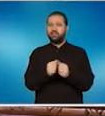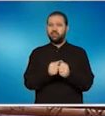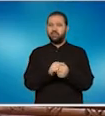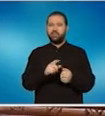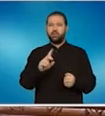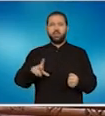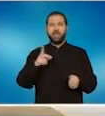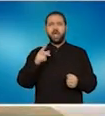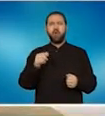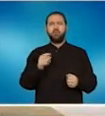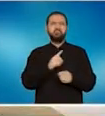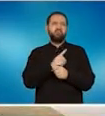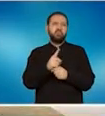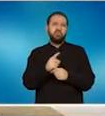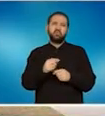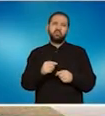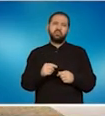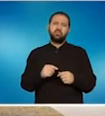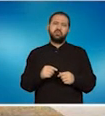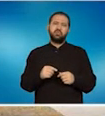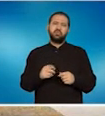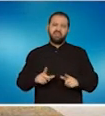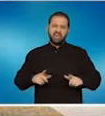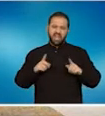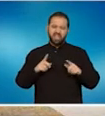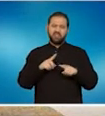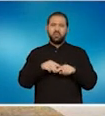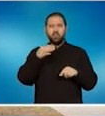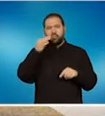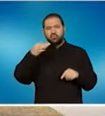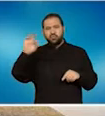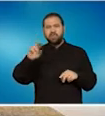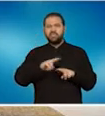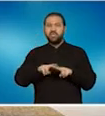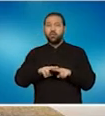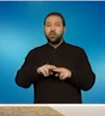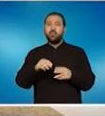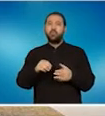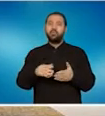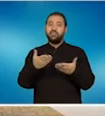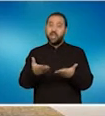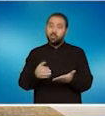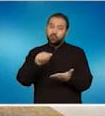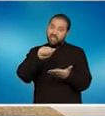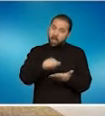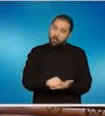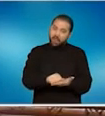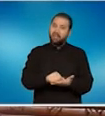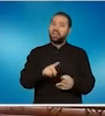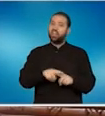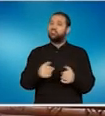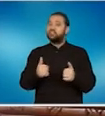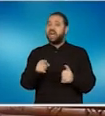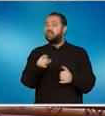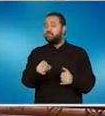biografic petrecut cu ușurință, trăit cu ușurință. Cum și-a pus amprenta asupra sa, ce